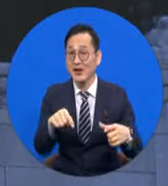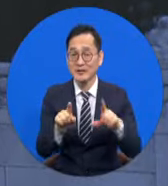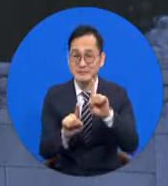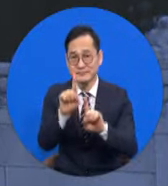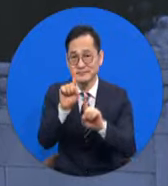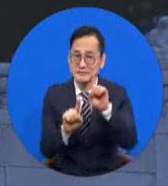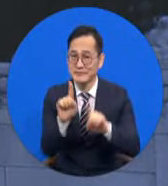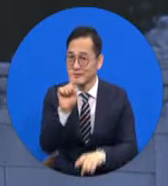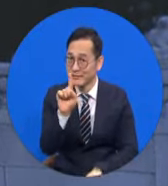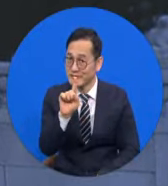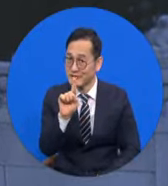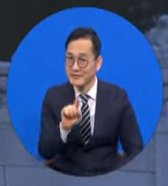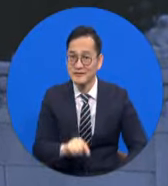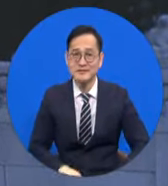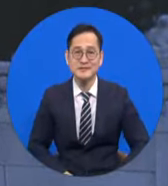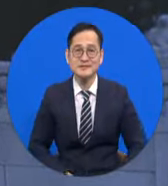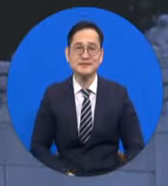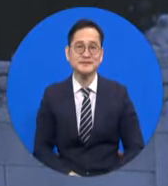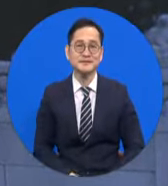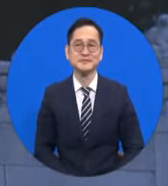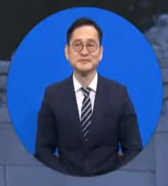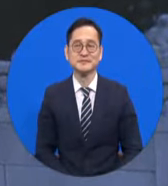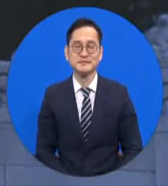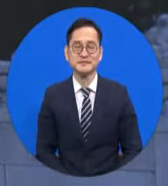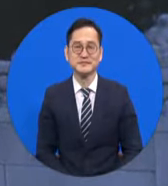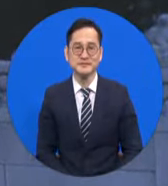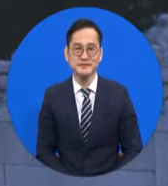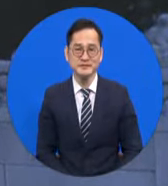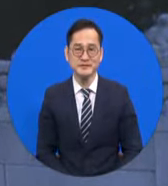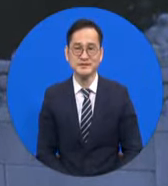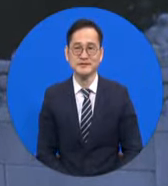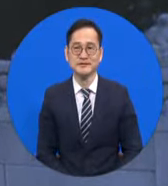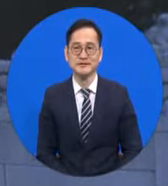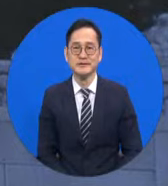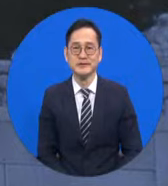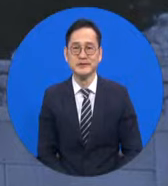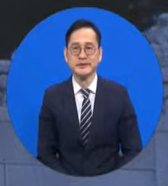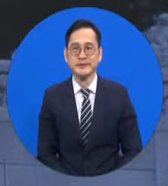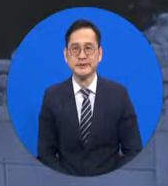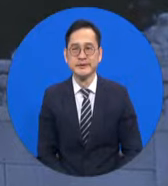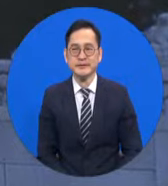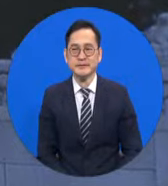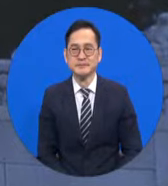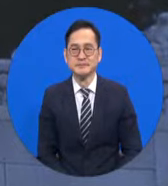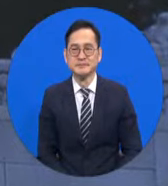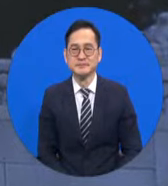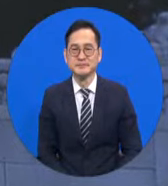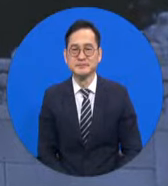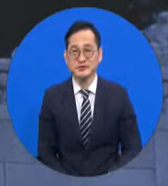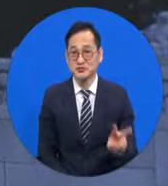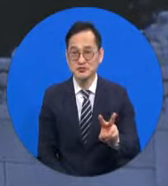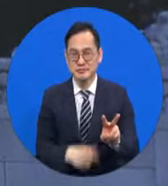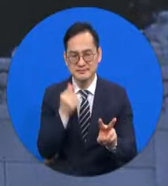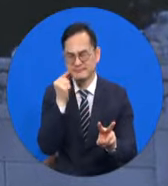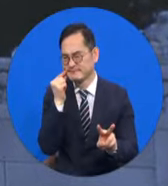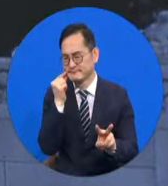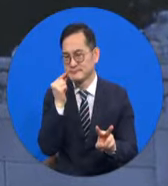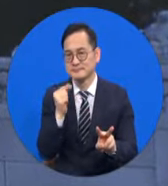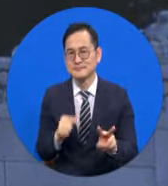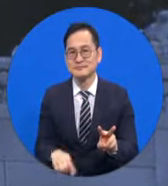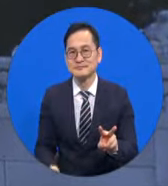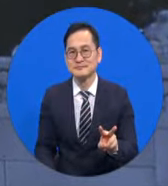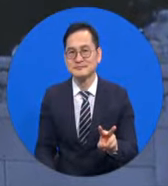어떻길래 양 후보 모두 다 정말 전국에서 손에 꼽으라면 가장 치열한